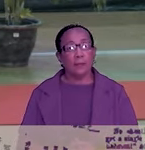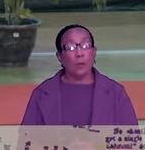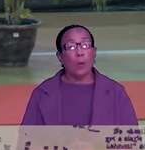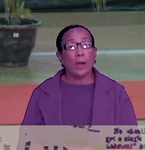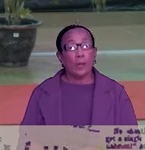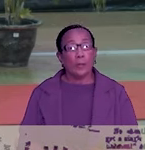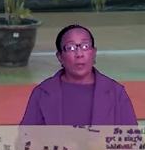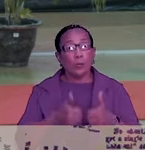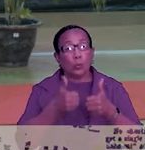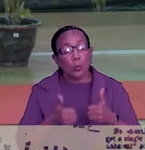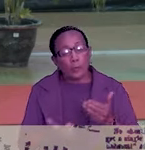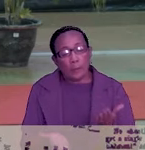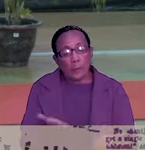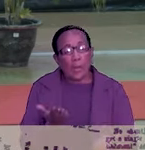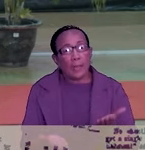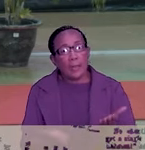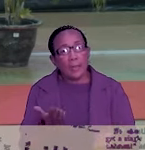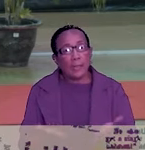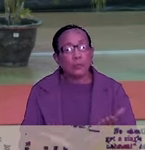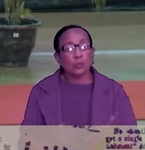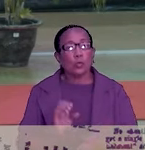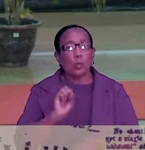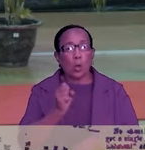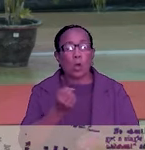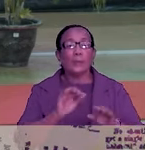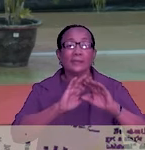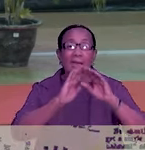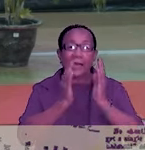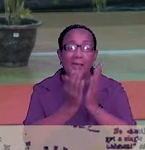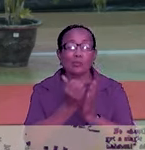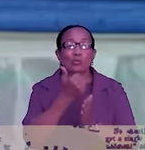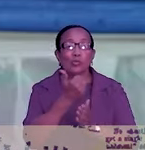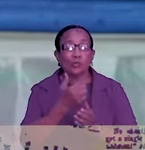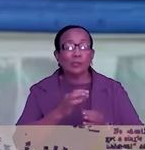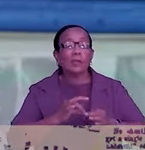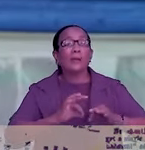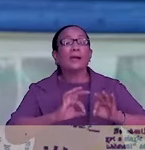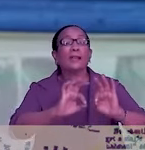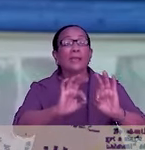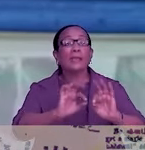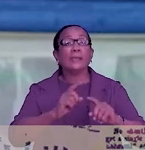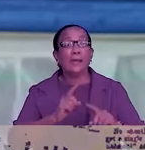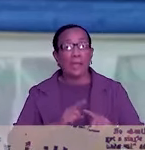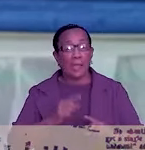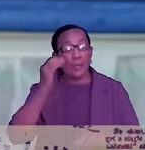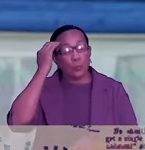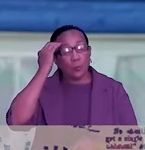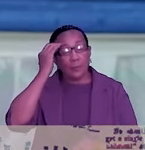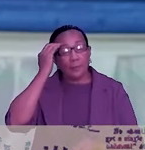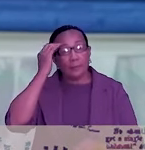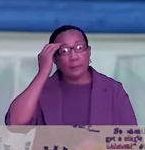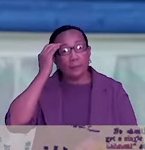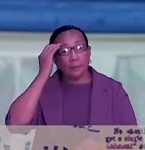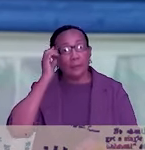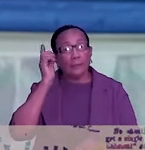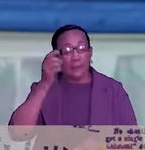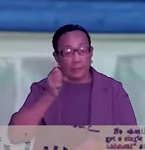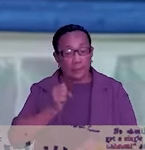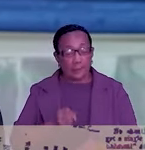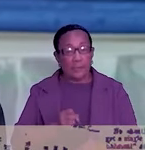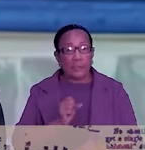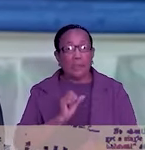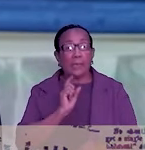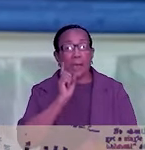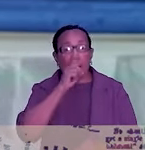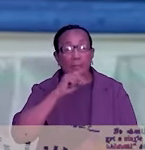trowe fruktu ji sranang. Ataki den sa tang godoro atapa fundasi disi fu